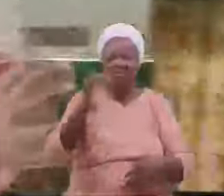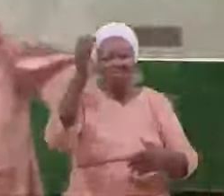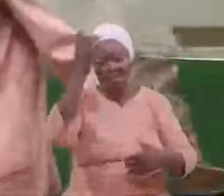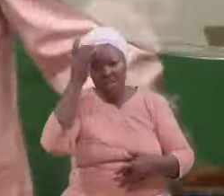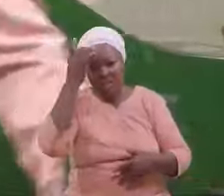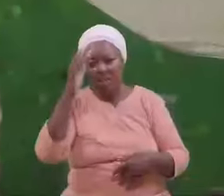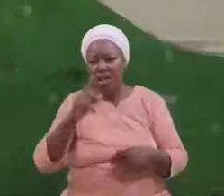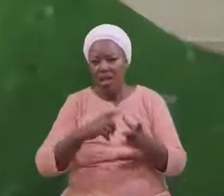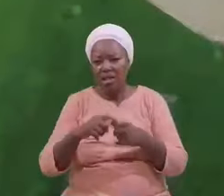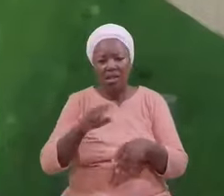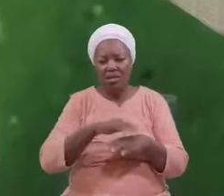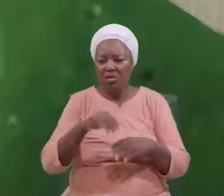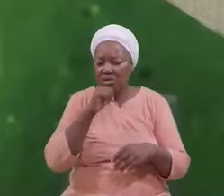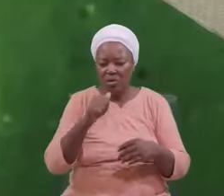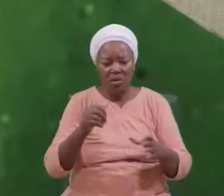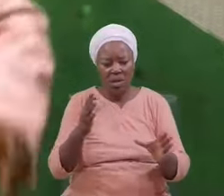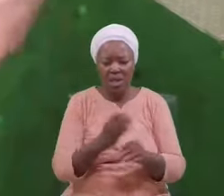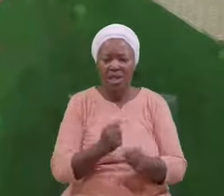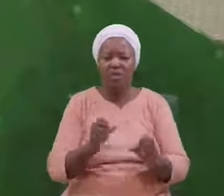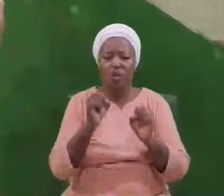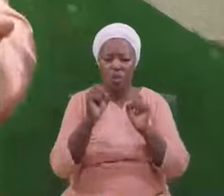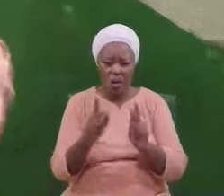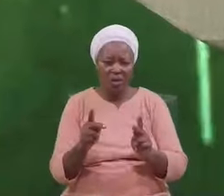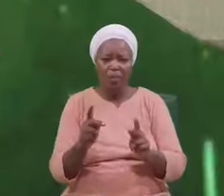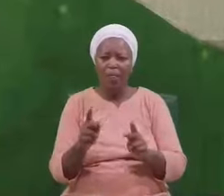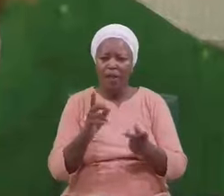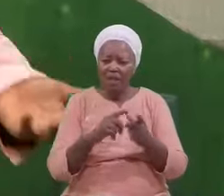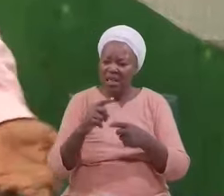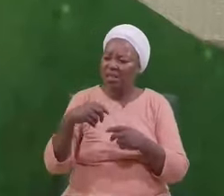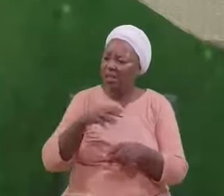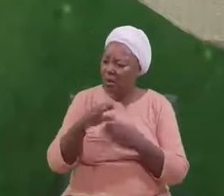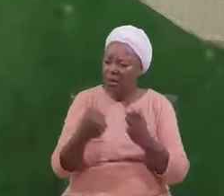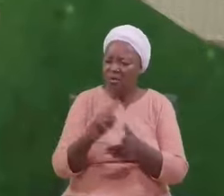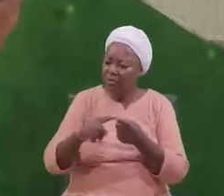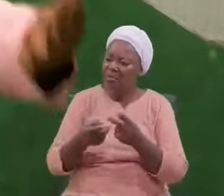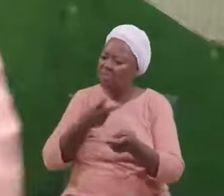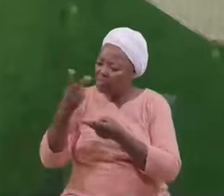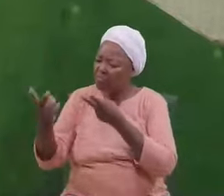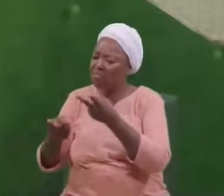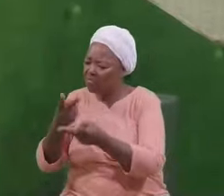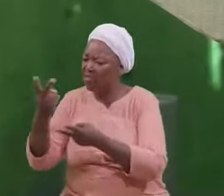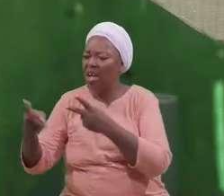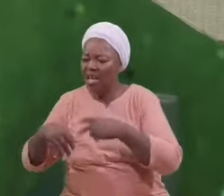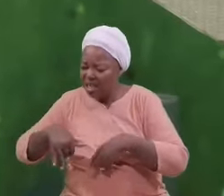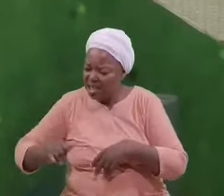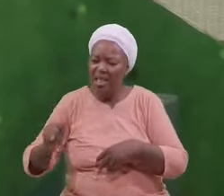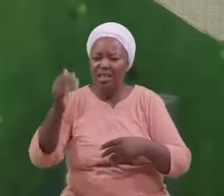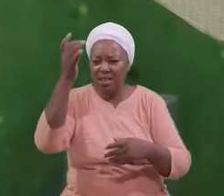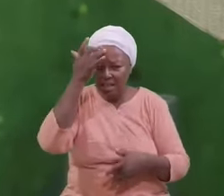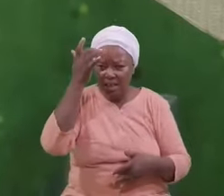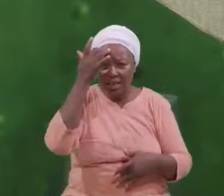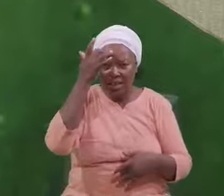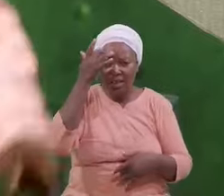il n'était pas guéri. Ils lui ont rendu visite. Il était toujours malade. Il n'était pas